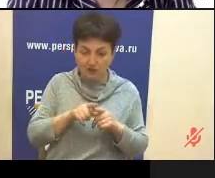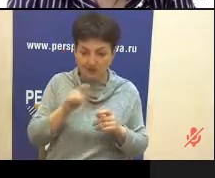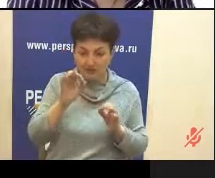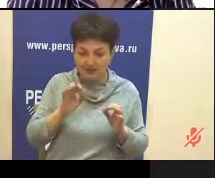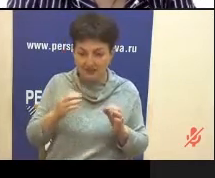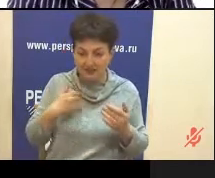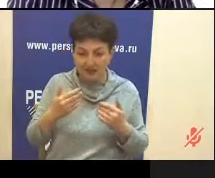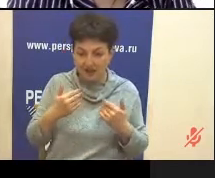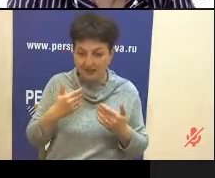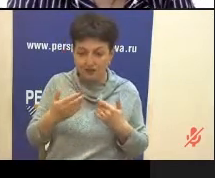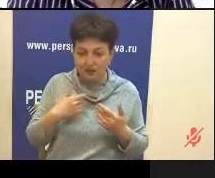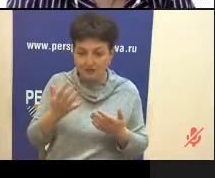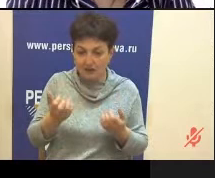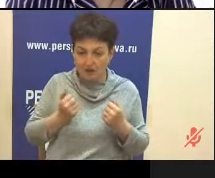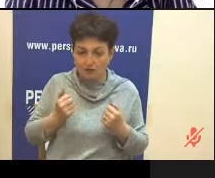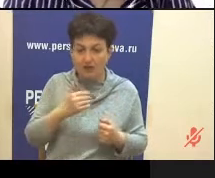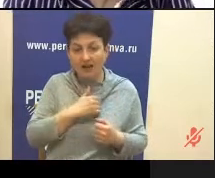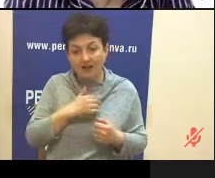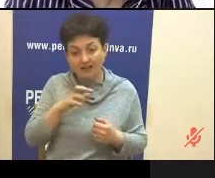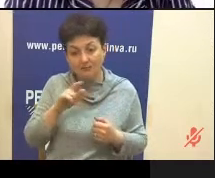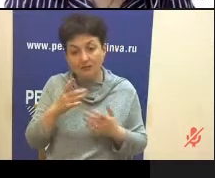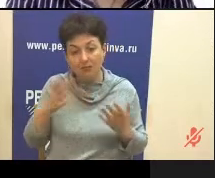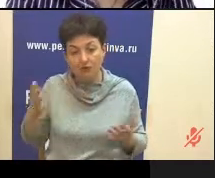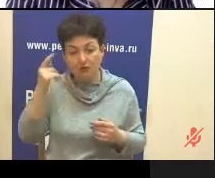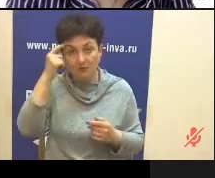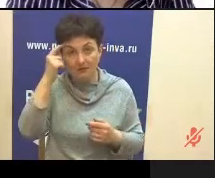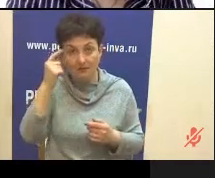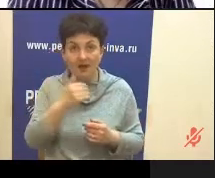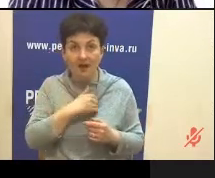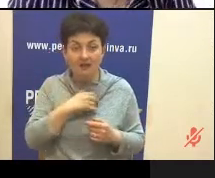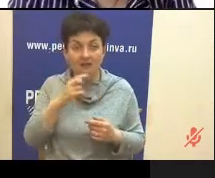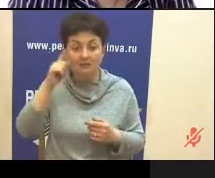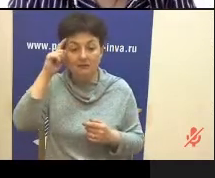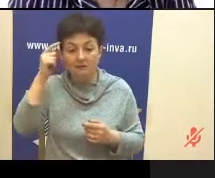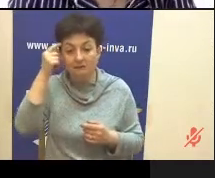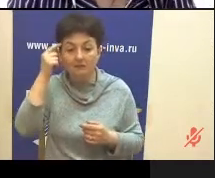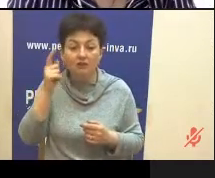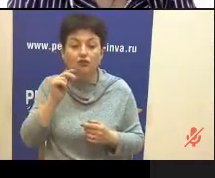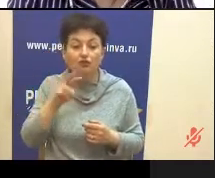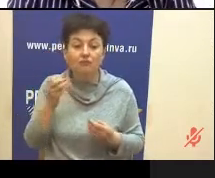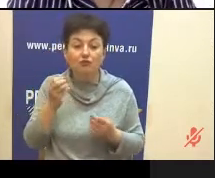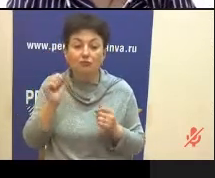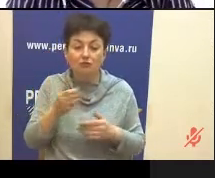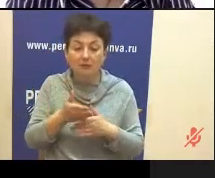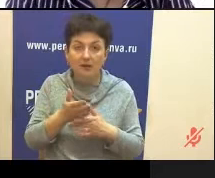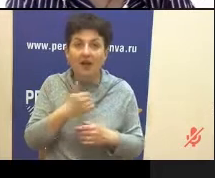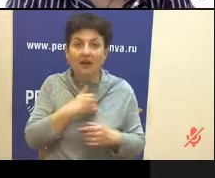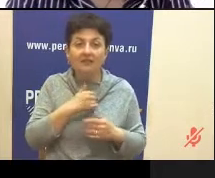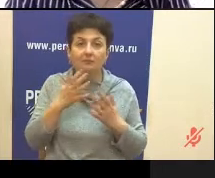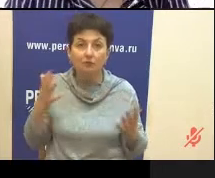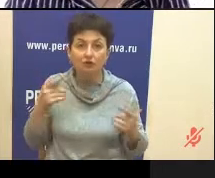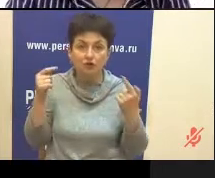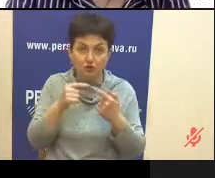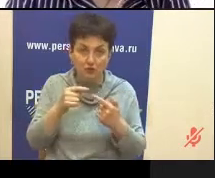с таким же процентным соотношением получить ответ: хотелось бы большего понимания, хотелось бы знать, чем мы вам можем еще помогать,